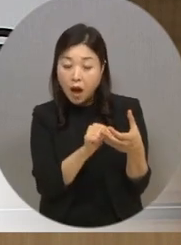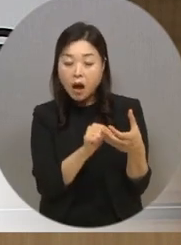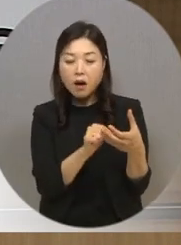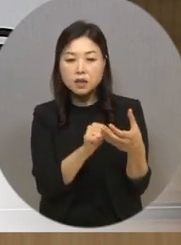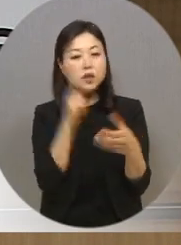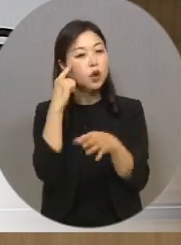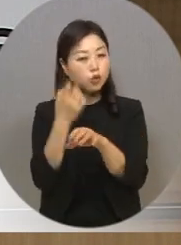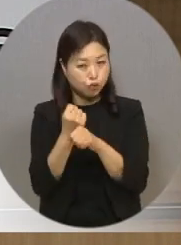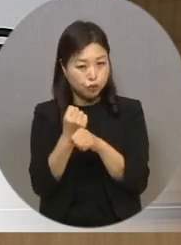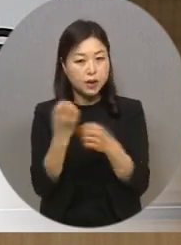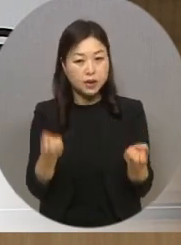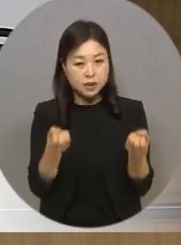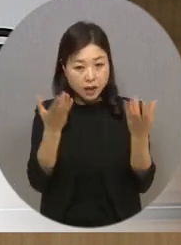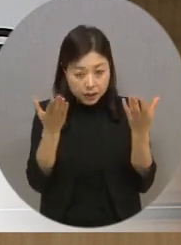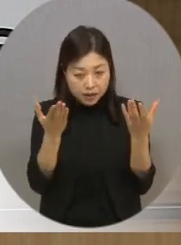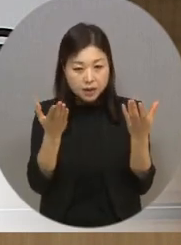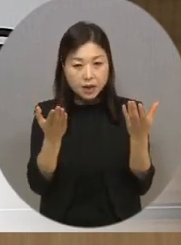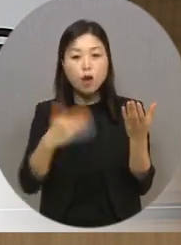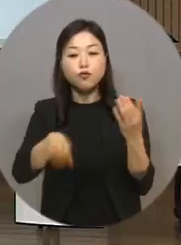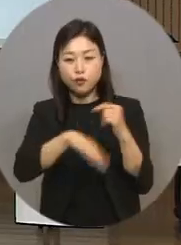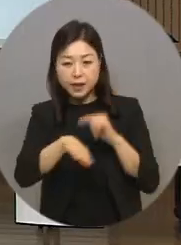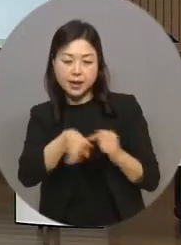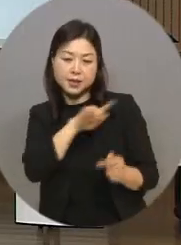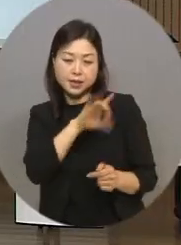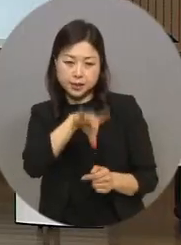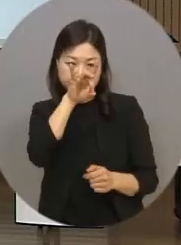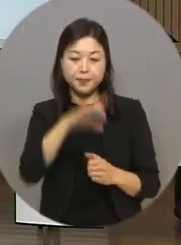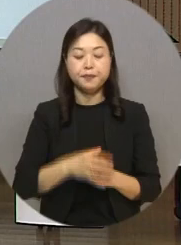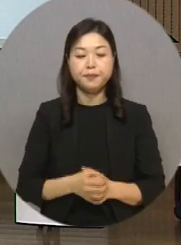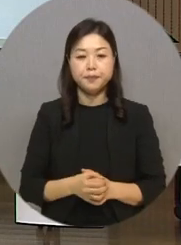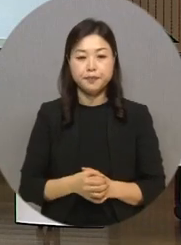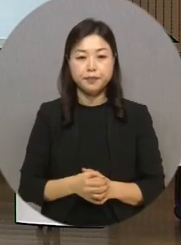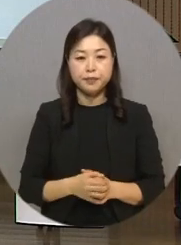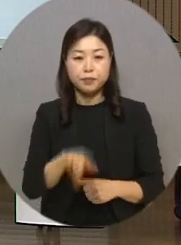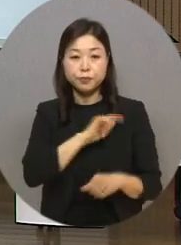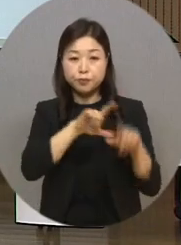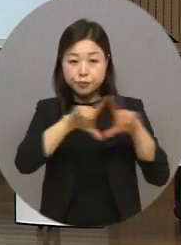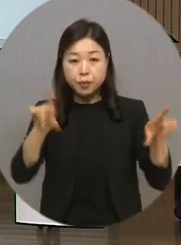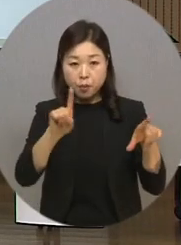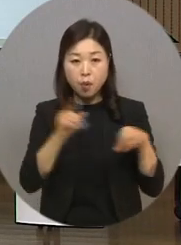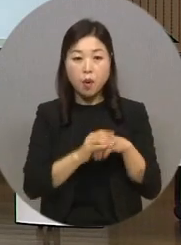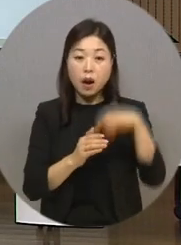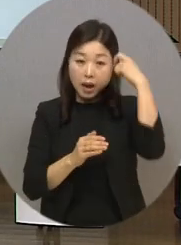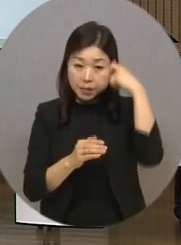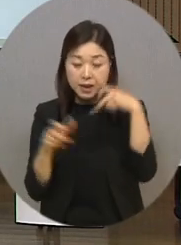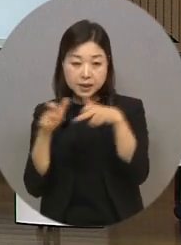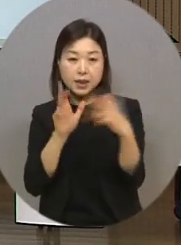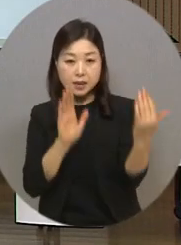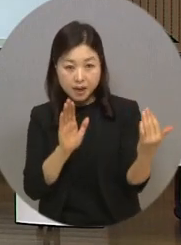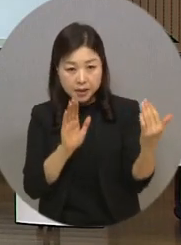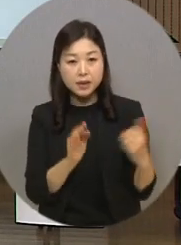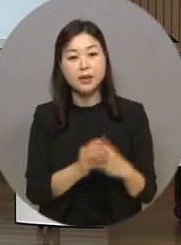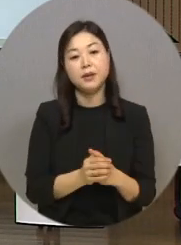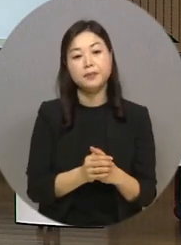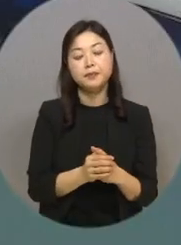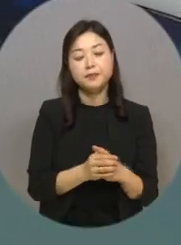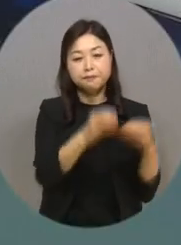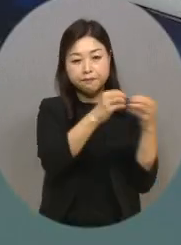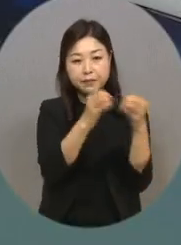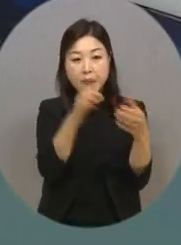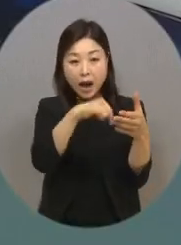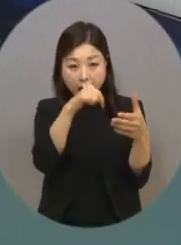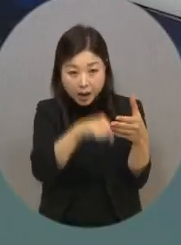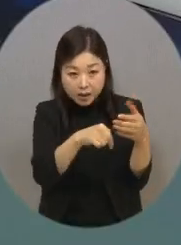우리가 최초이고 유일합니다. 이번 학회 주제는 감각과 장애 사이로 문학 속에 나타난 장애를